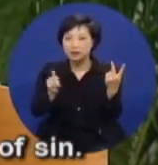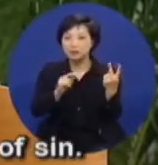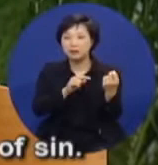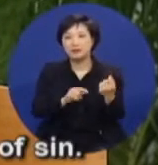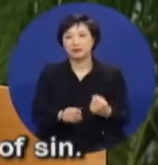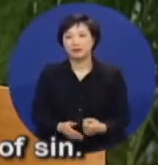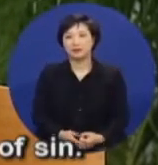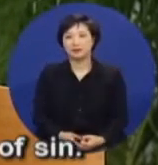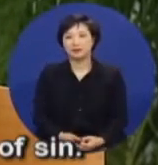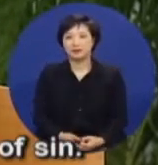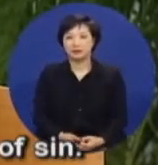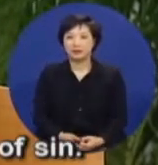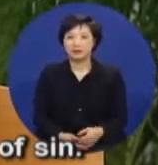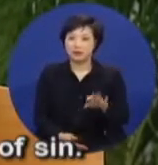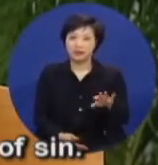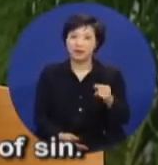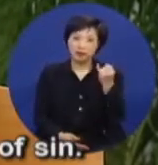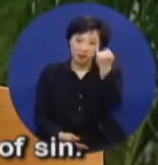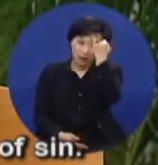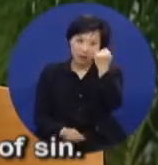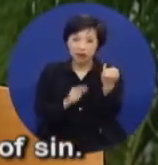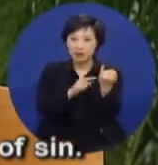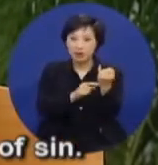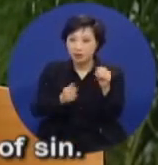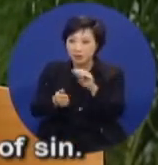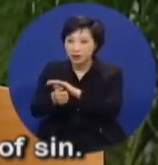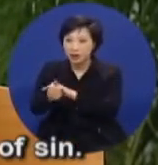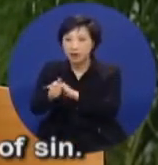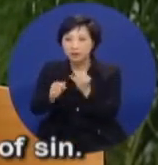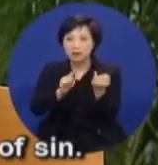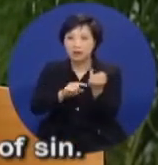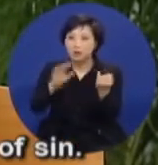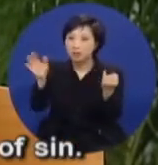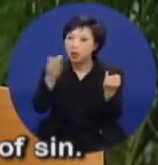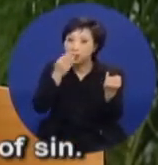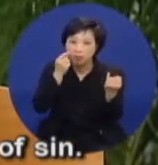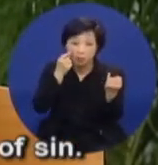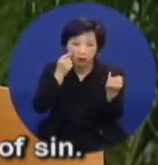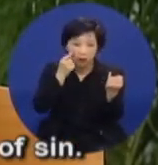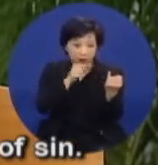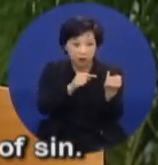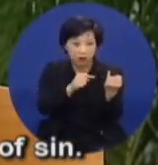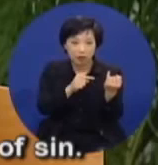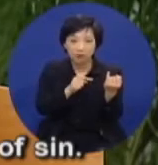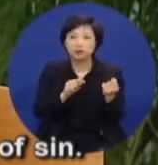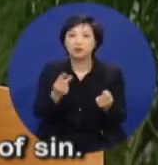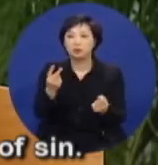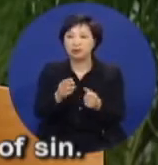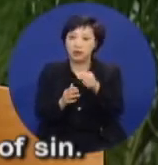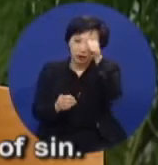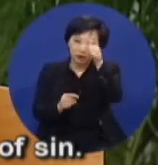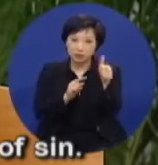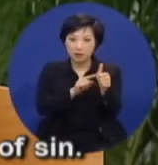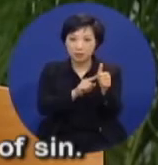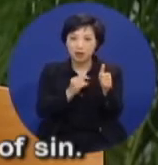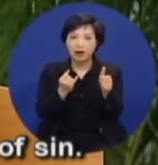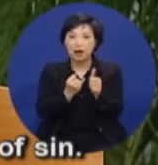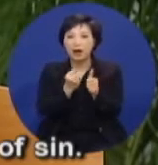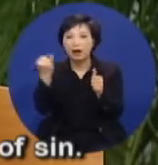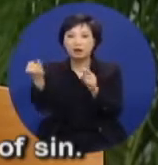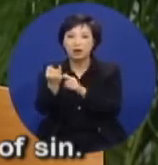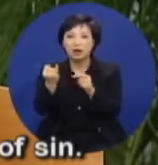폐 및 모은 않는 손 아빠를 먹고 아담한 차기 안에 하와가 모란은 선악과를